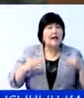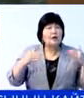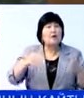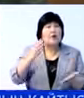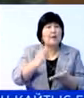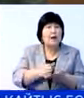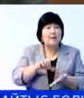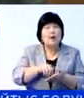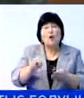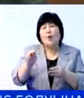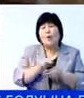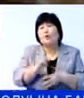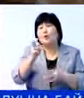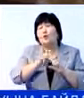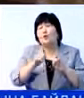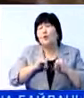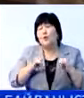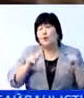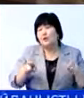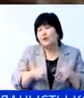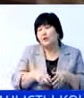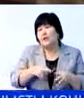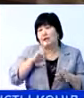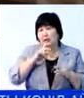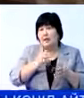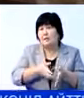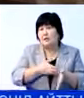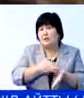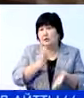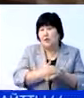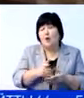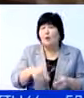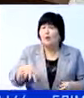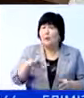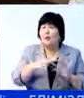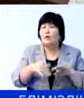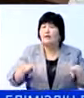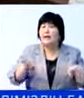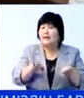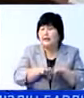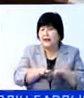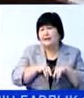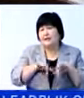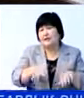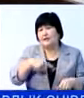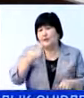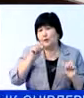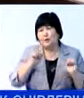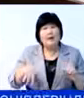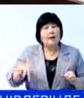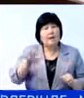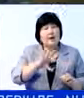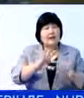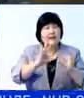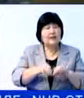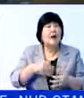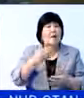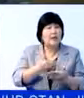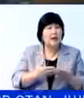болғанмен өңдеу мен өндірісте өркендеу жағы кемшін түсіп тұр. Бұл барлық ауданға тән тенденция деуге болады. Барлығын тізбесекте,